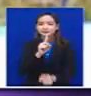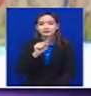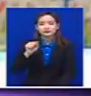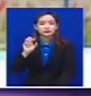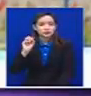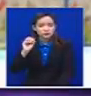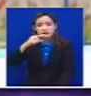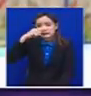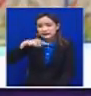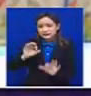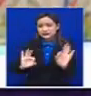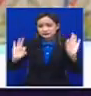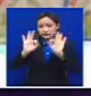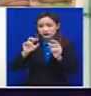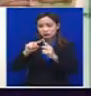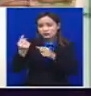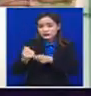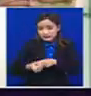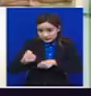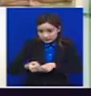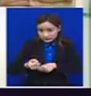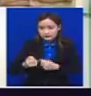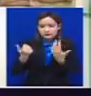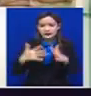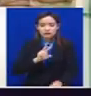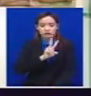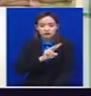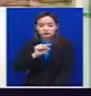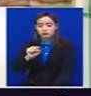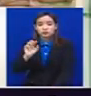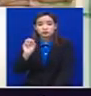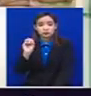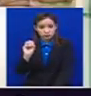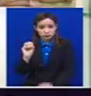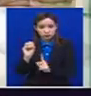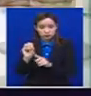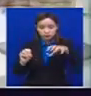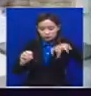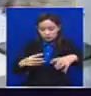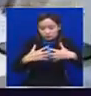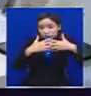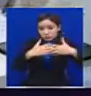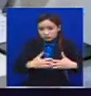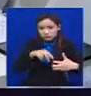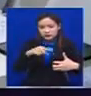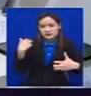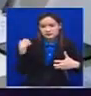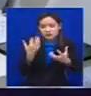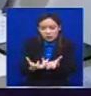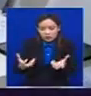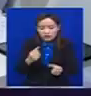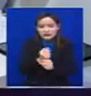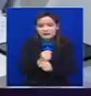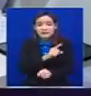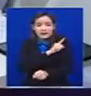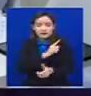ยมุ่งไปทางด้านเกษตรต่อมาในยุค Industry 2.0 หรือในยุคอุตสาหกรรมเบาเริ่มจะมีการผลิตเพื่อใช้เองและส่